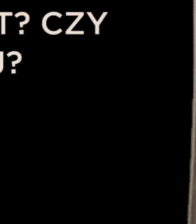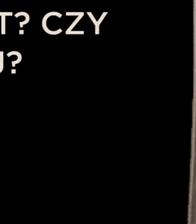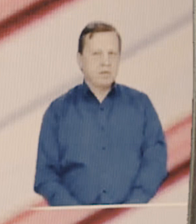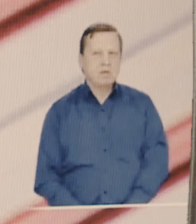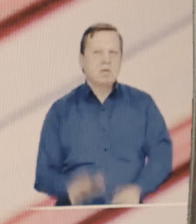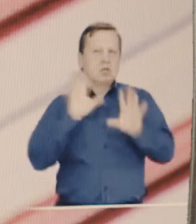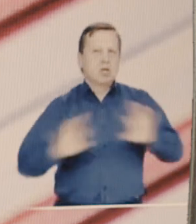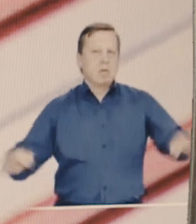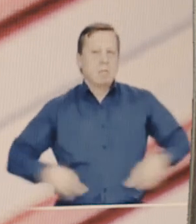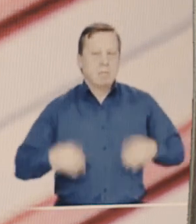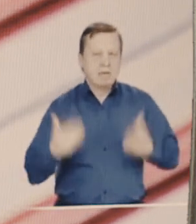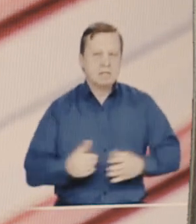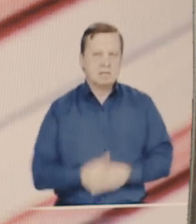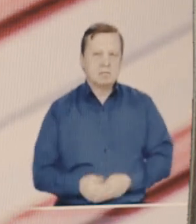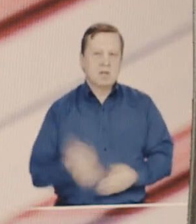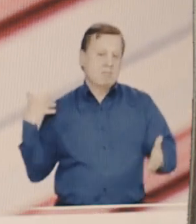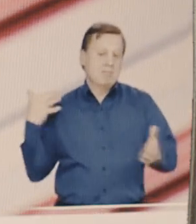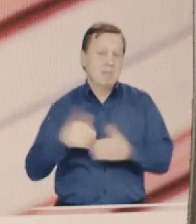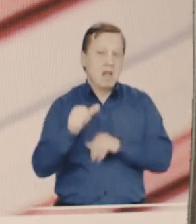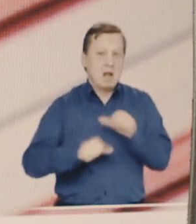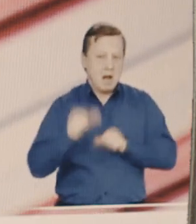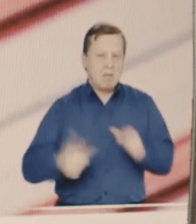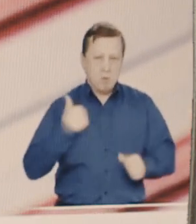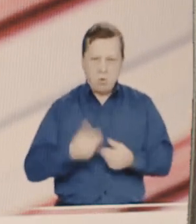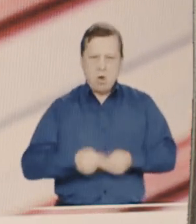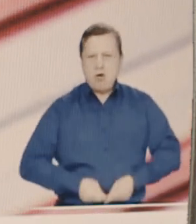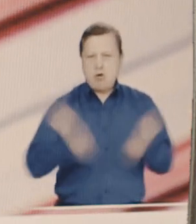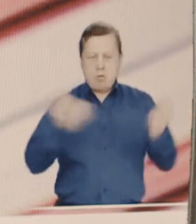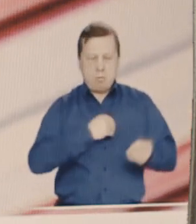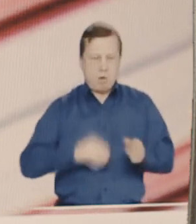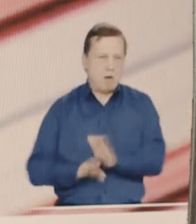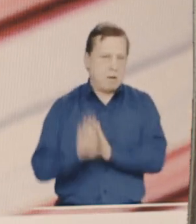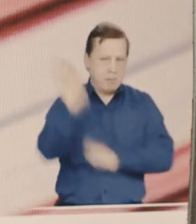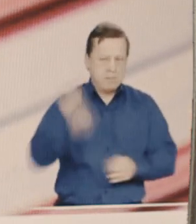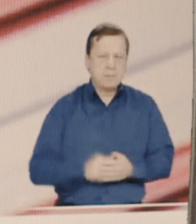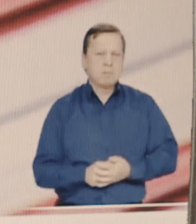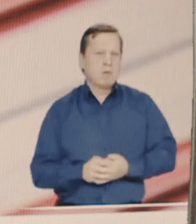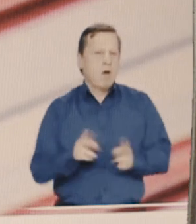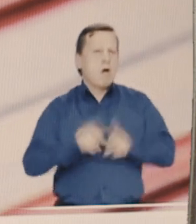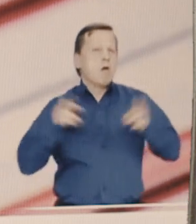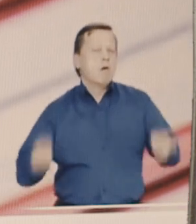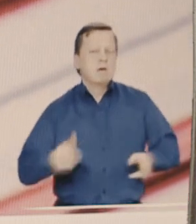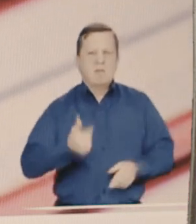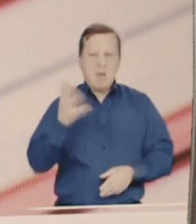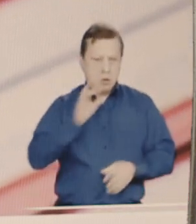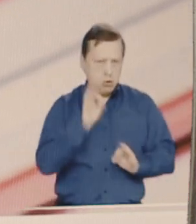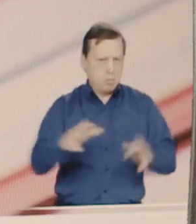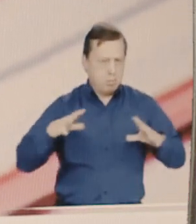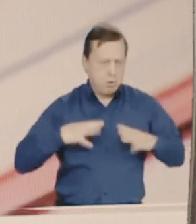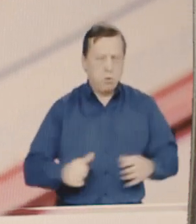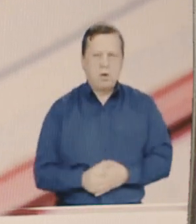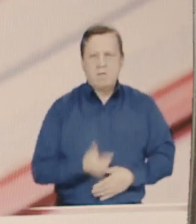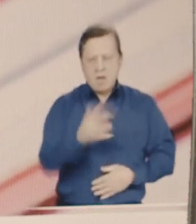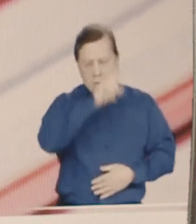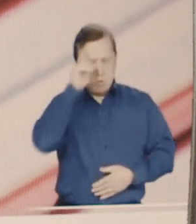Szanowni Państwo, ostatnie lata to był okres bardzo dynamicznego rozwoju Polski. To był okres, w którym w Polsce wiele dobrego się działo i bardzo wielu